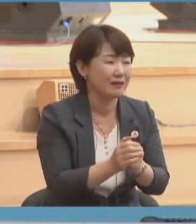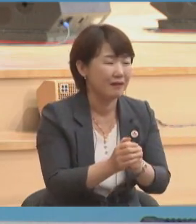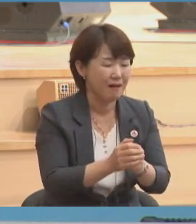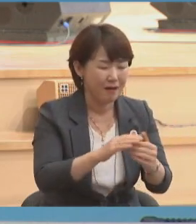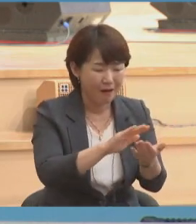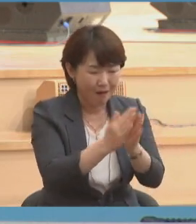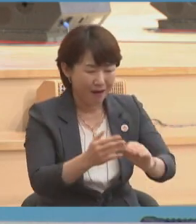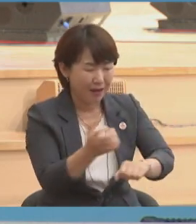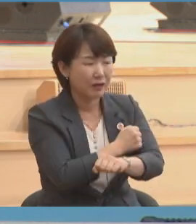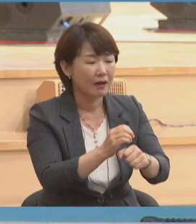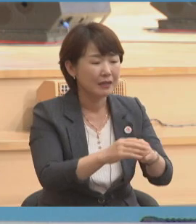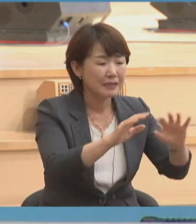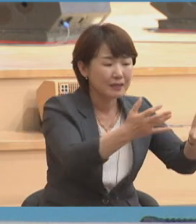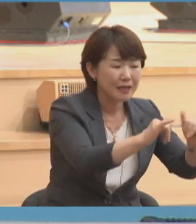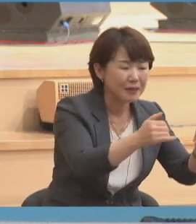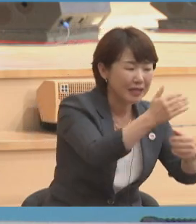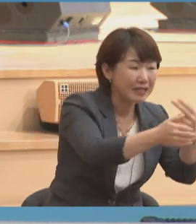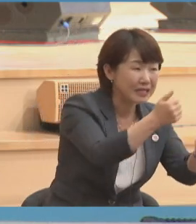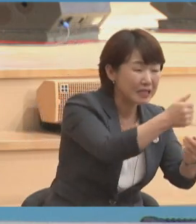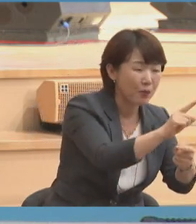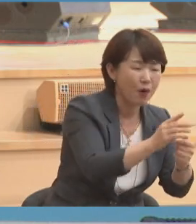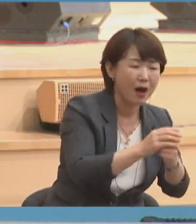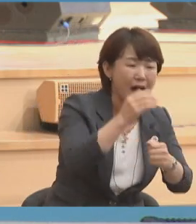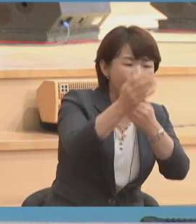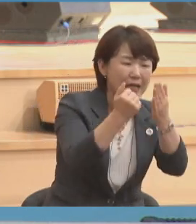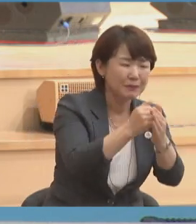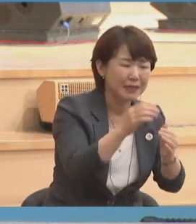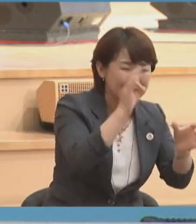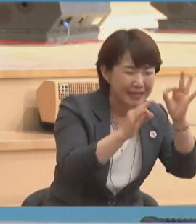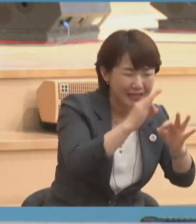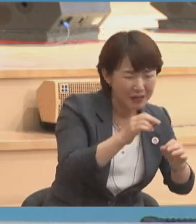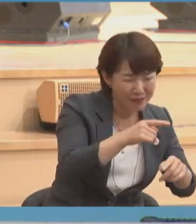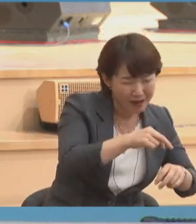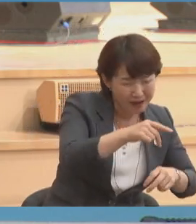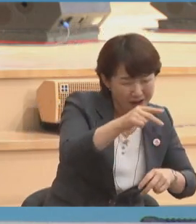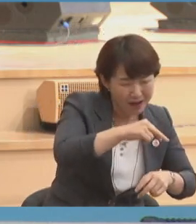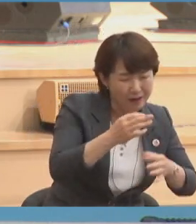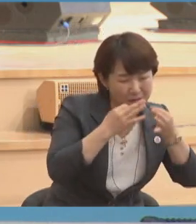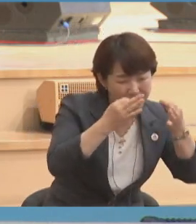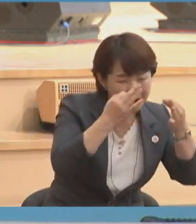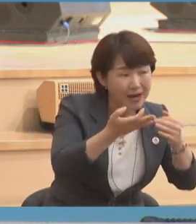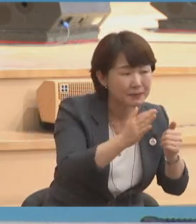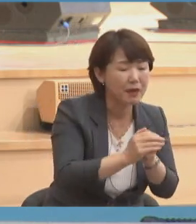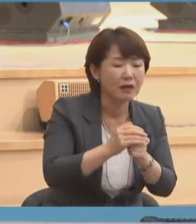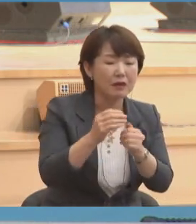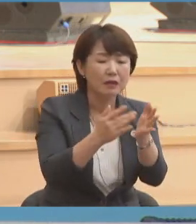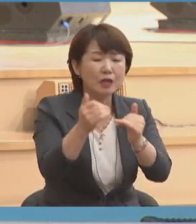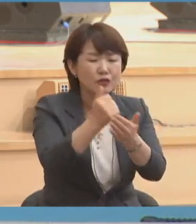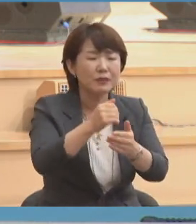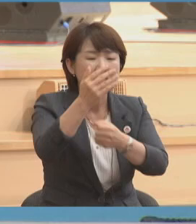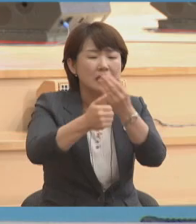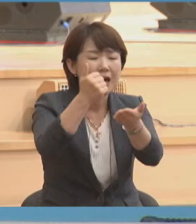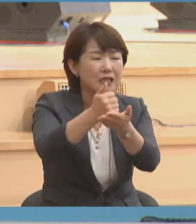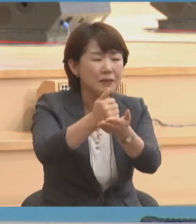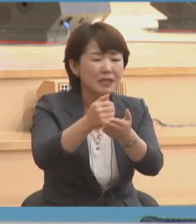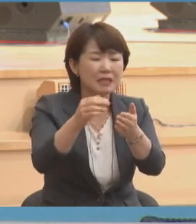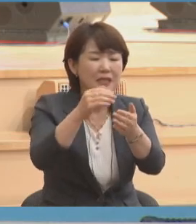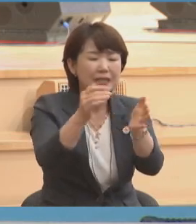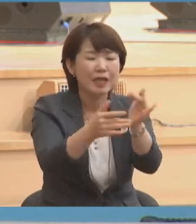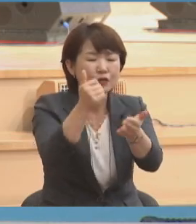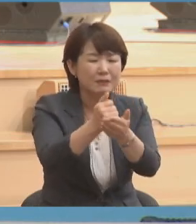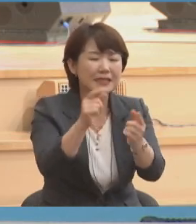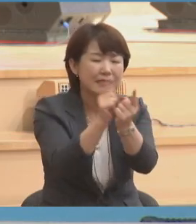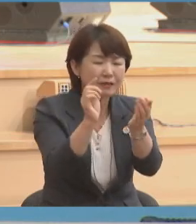것들은 신들을 찾아 올라간다 하지만 신이신 하나님께서 독생 성자로 이 땅에 오시는 거, 완전히 아래위가